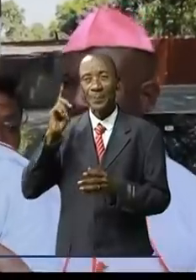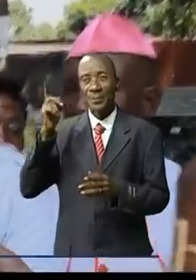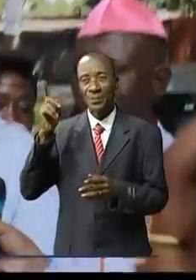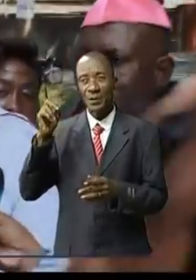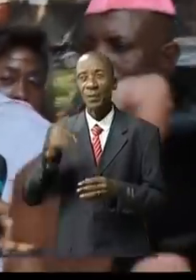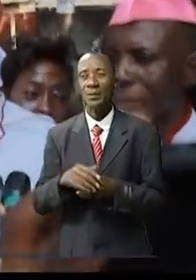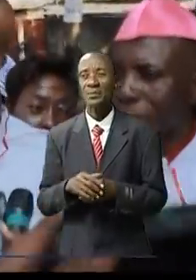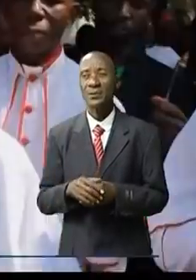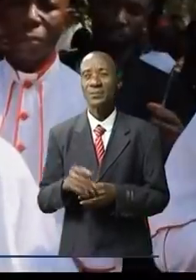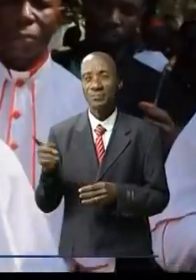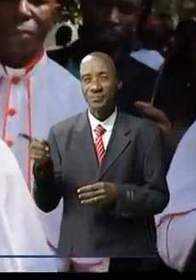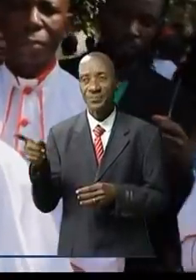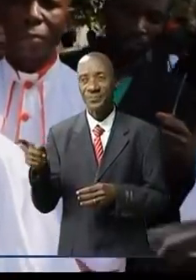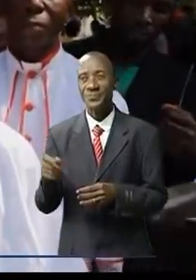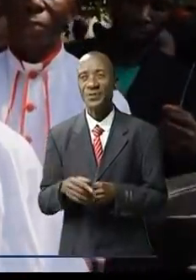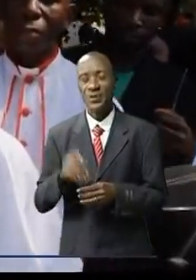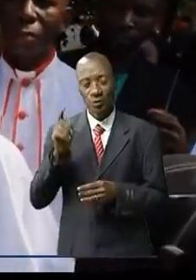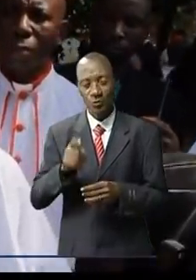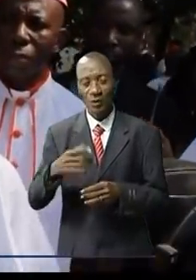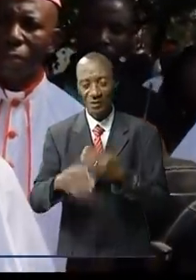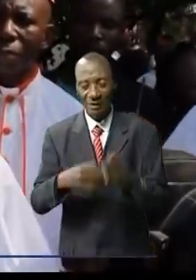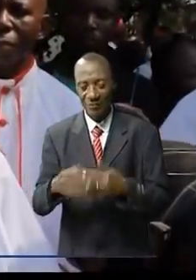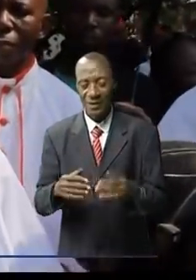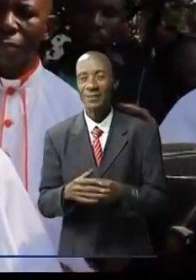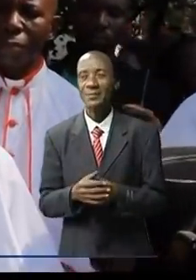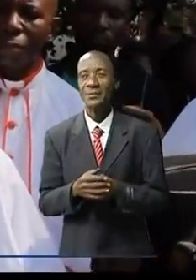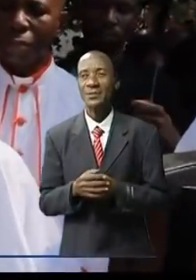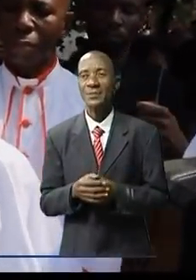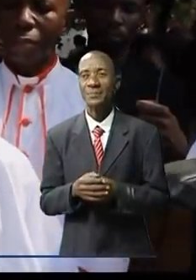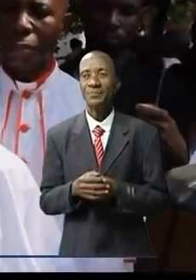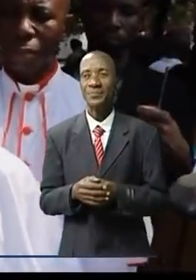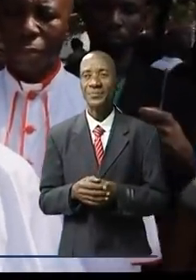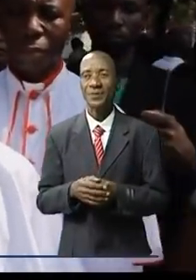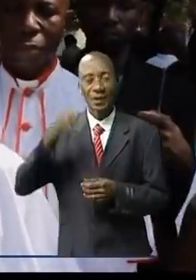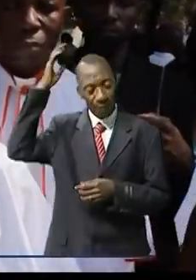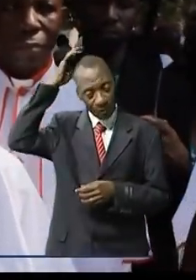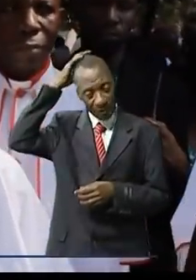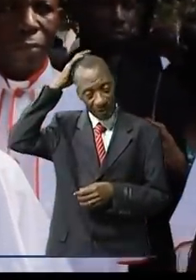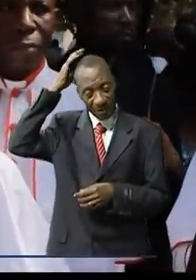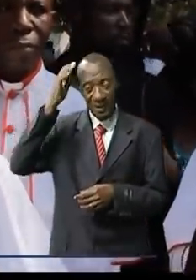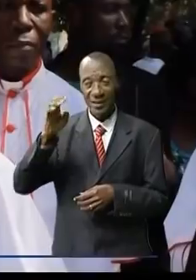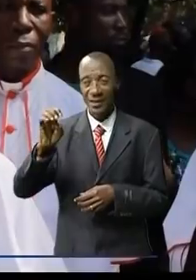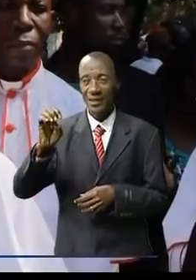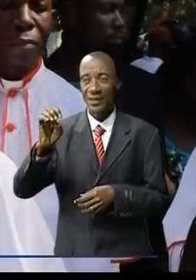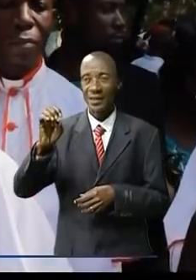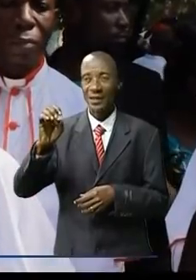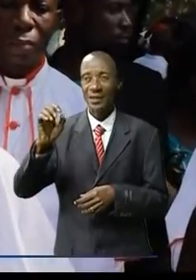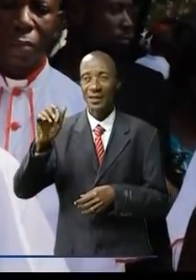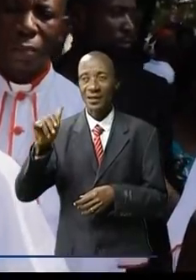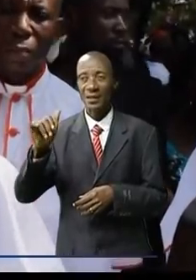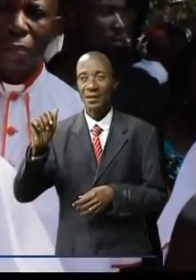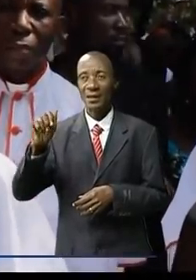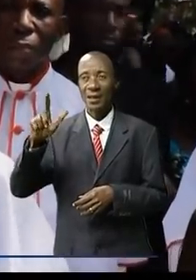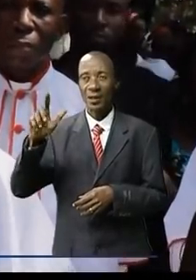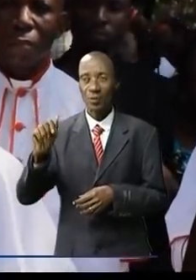les choses de Dieu. Si à son éminence, le primat, Monseigneur Yalo, à lui, pour y